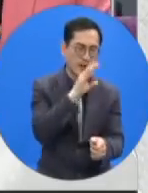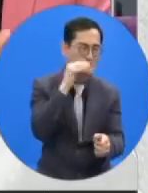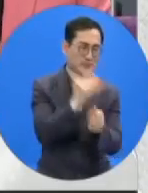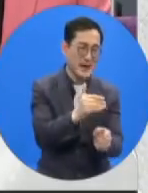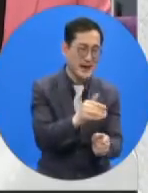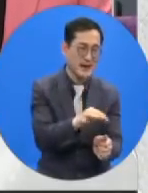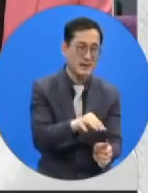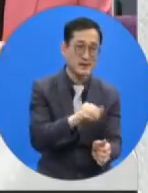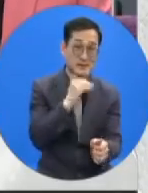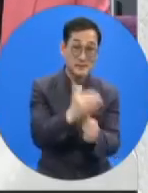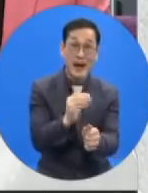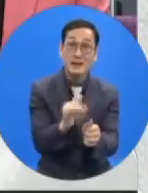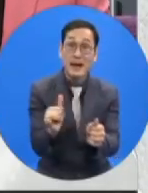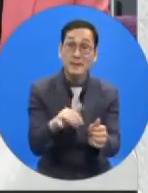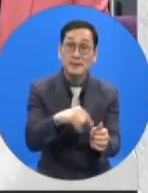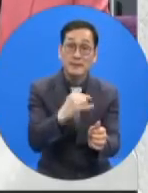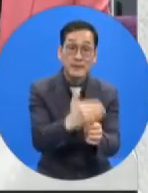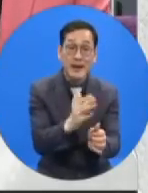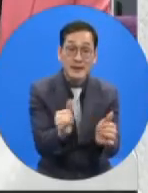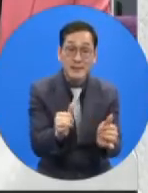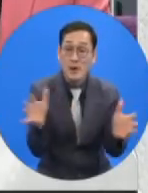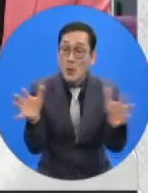그런 분들이고 그런 당인데,